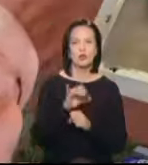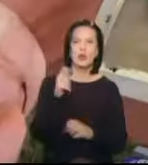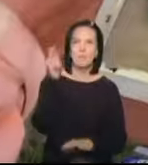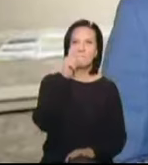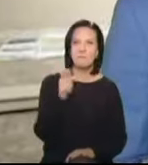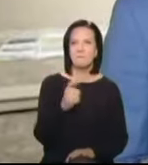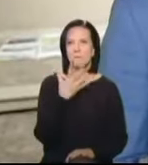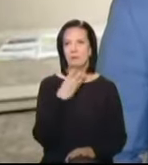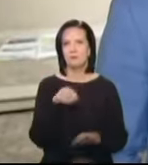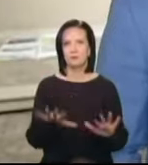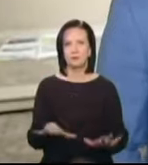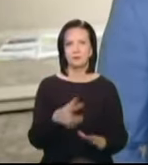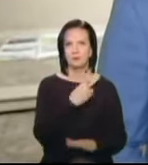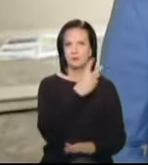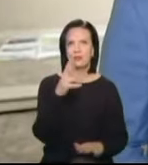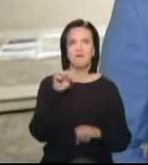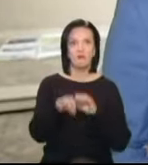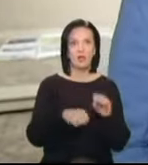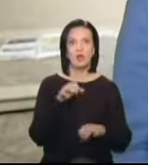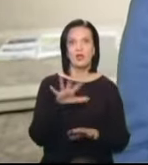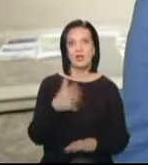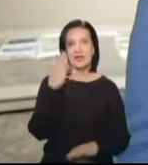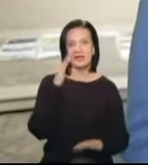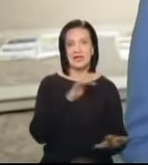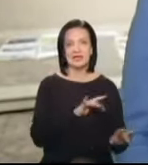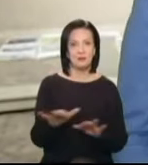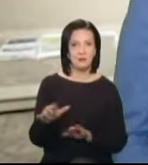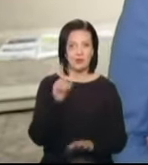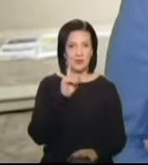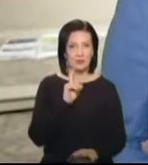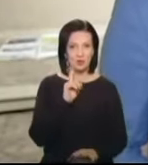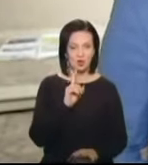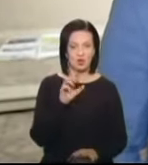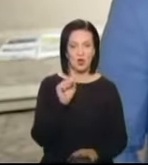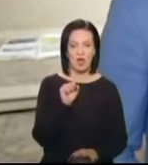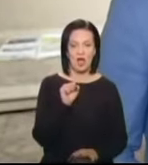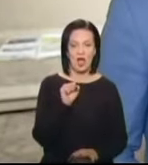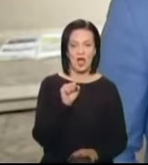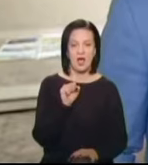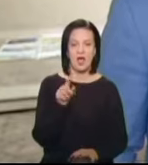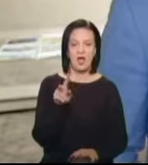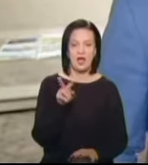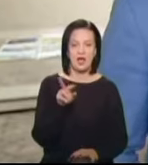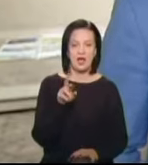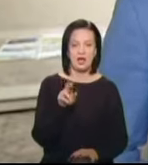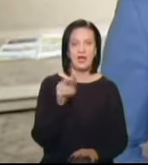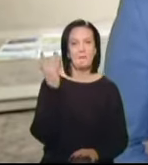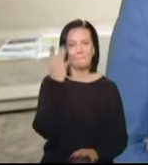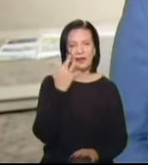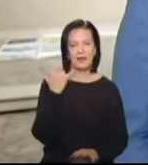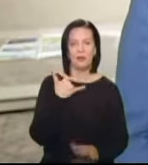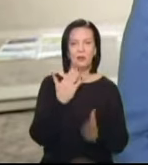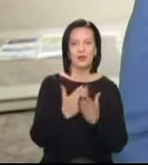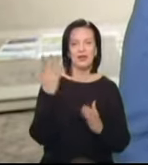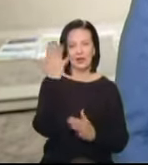красивих місцях. Велосипед – це тільки засіб пересування, тимчасовий, а я мрію, в мене є мрія